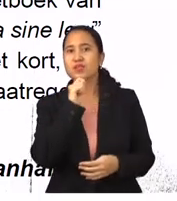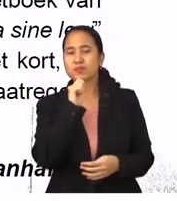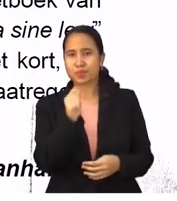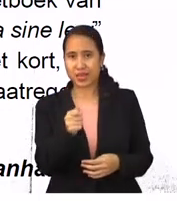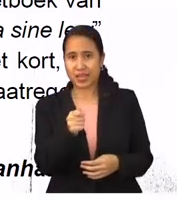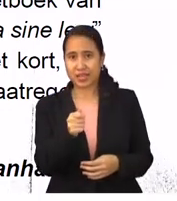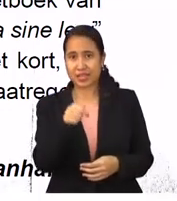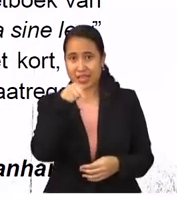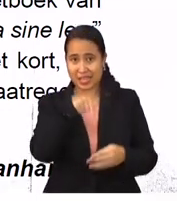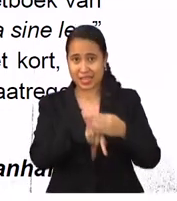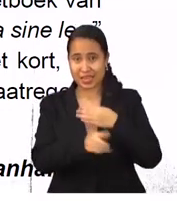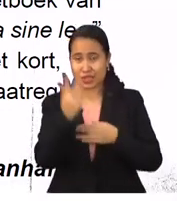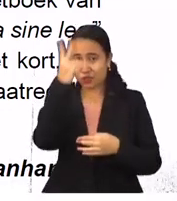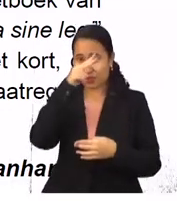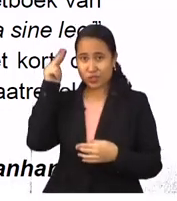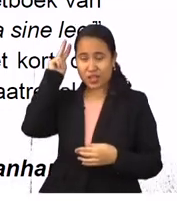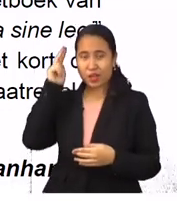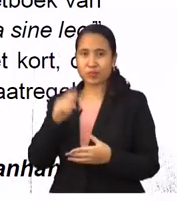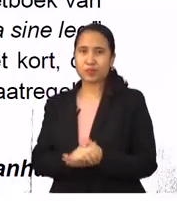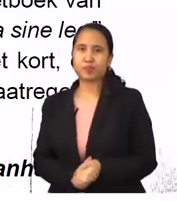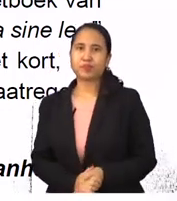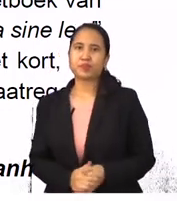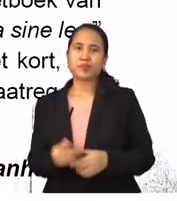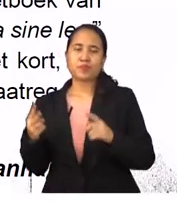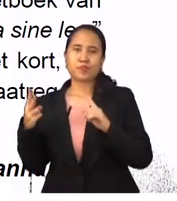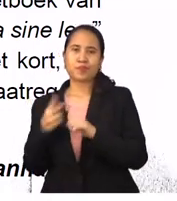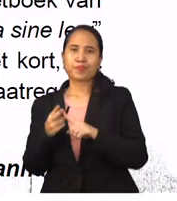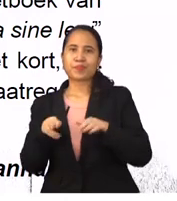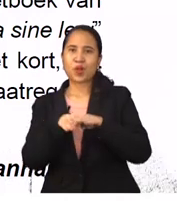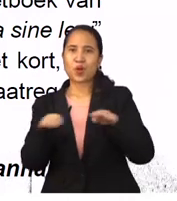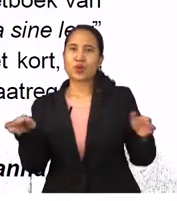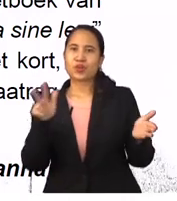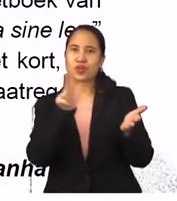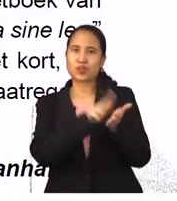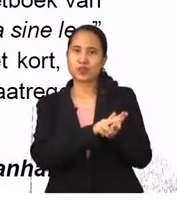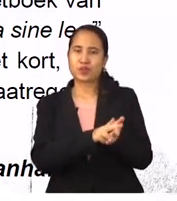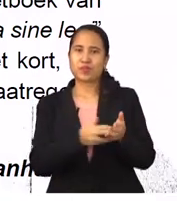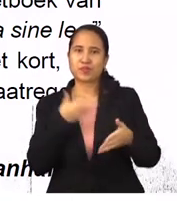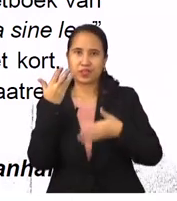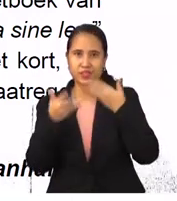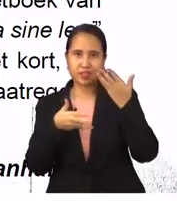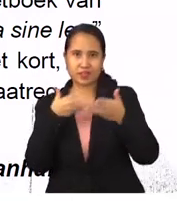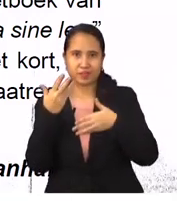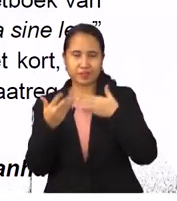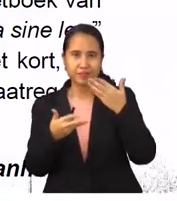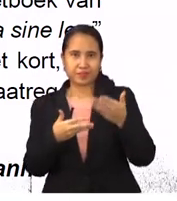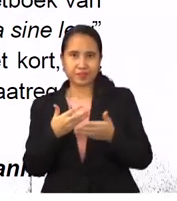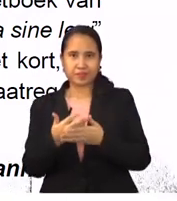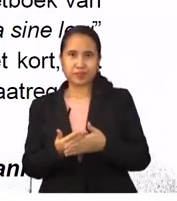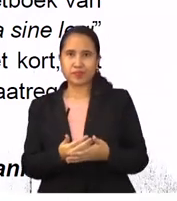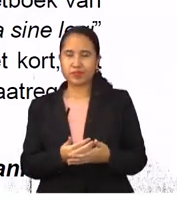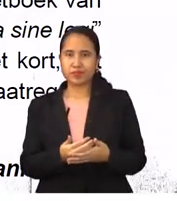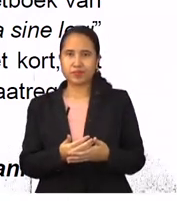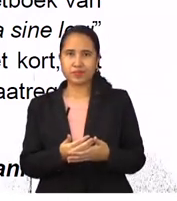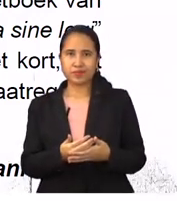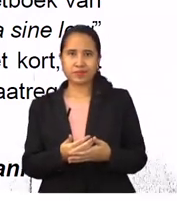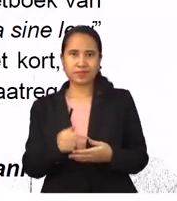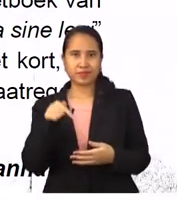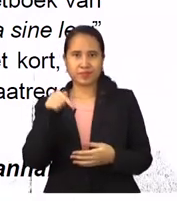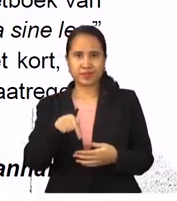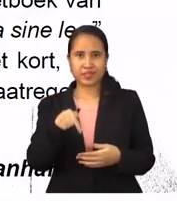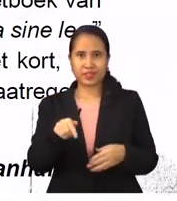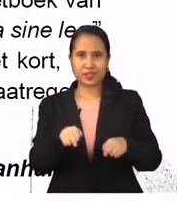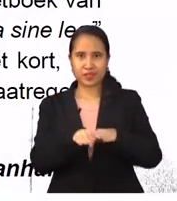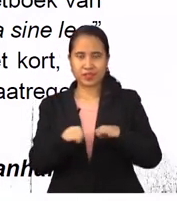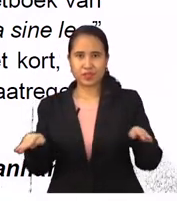lid 2 Grondwet geeft eveneens uitdrukking aan het legaliteitsbeginsel, welke ten grondslag ligt